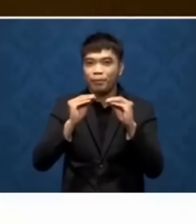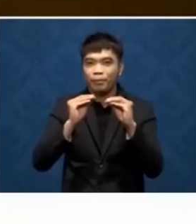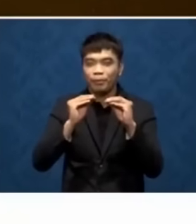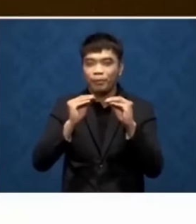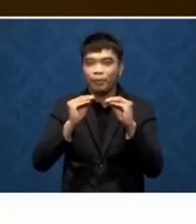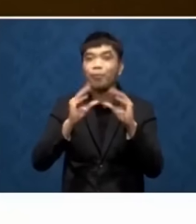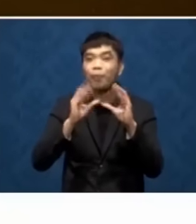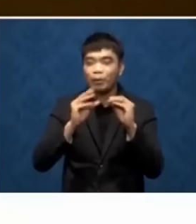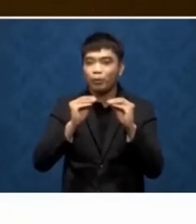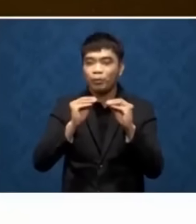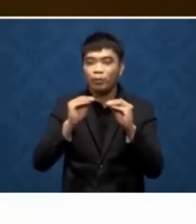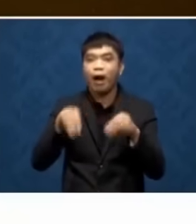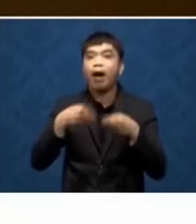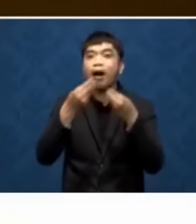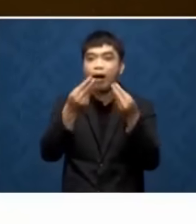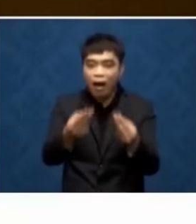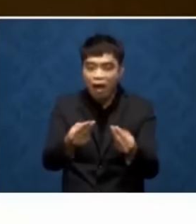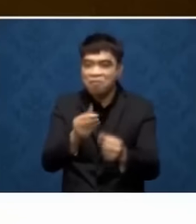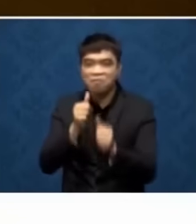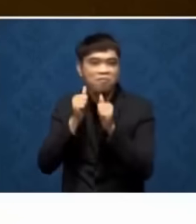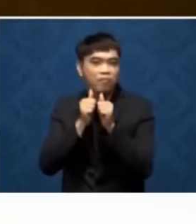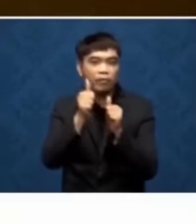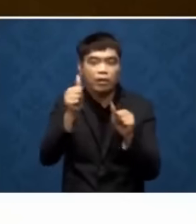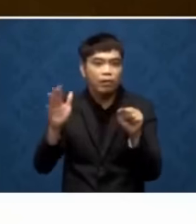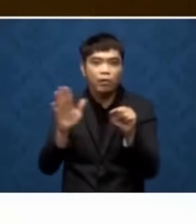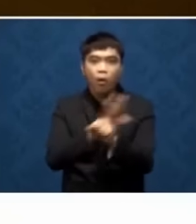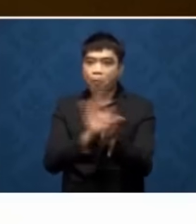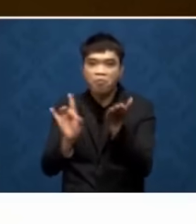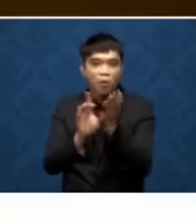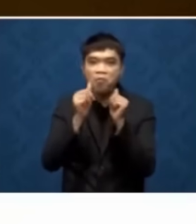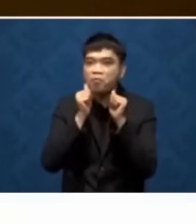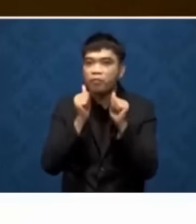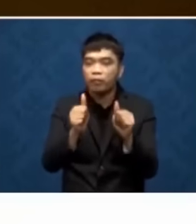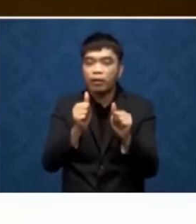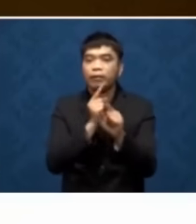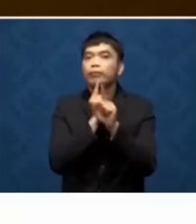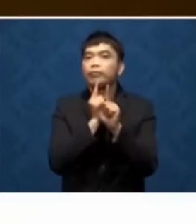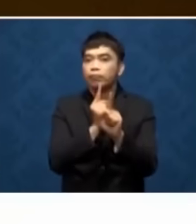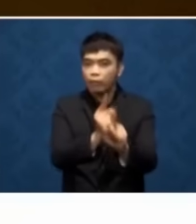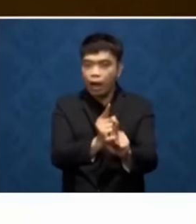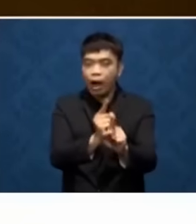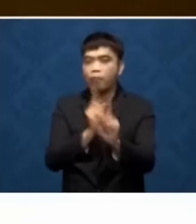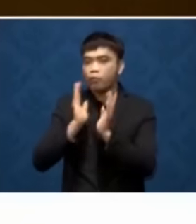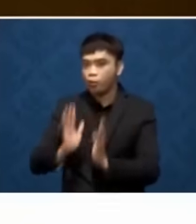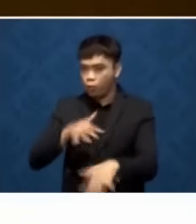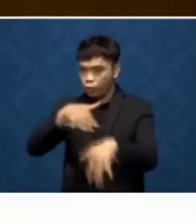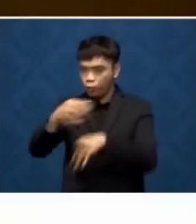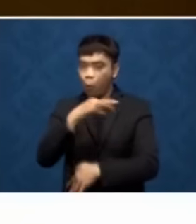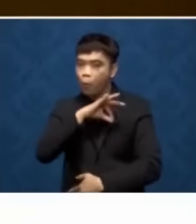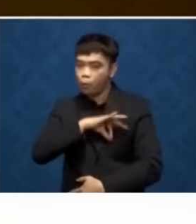รา272โดยมีนายวันมูฮัมหมัดนอมัธาประธานรัฐสภาเป็นประธานในที่ประชุมนะคะได้ชี้แจงกรอบระยะเวลา